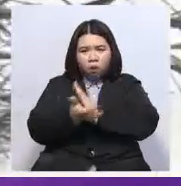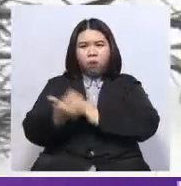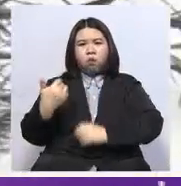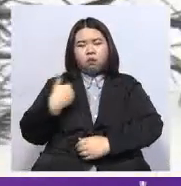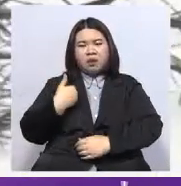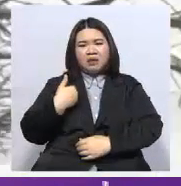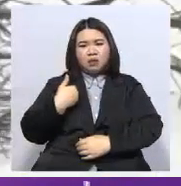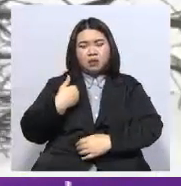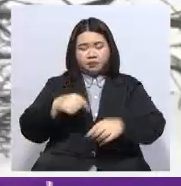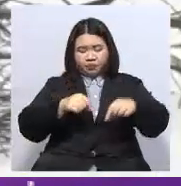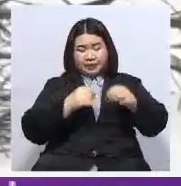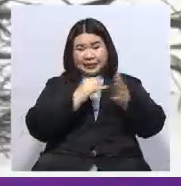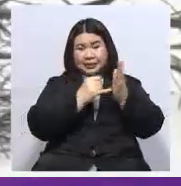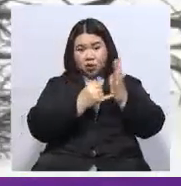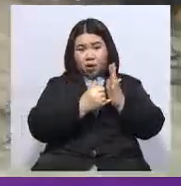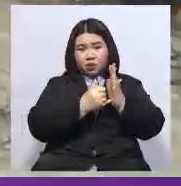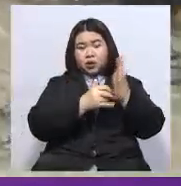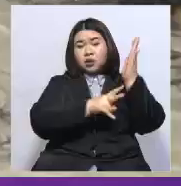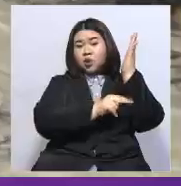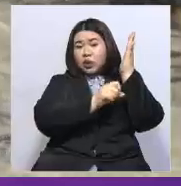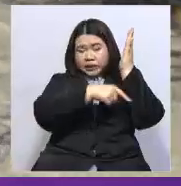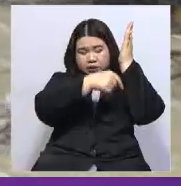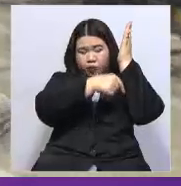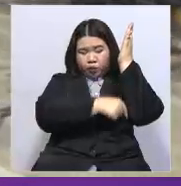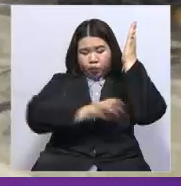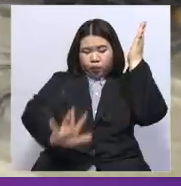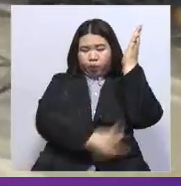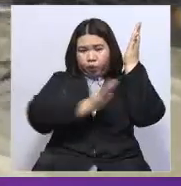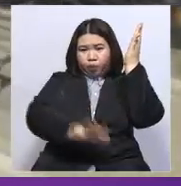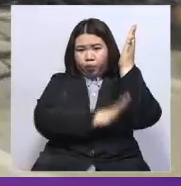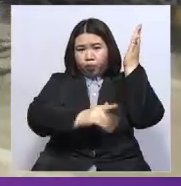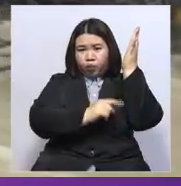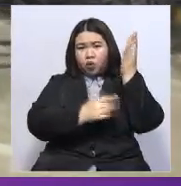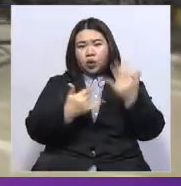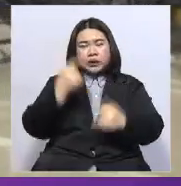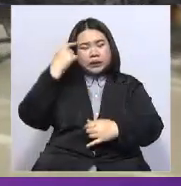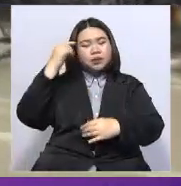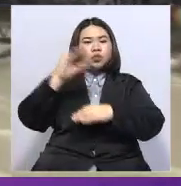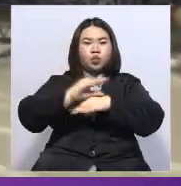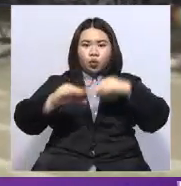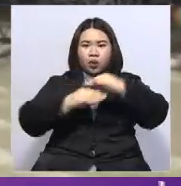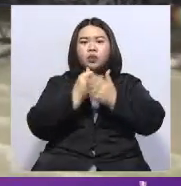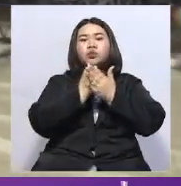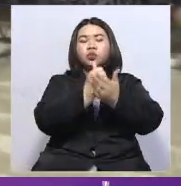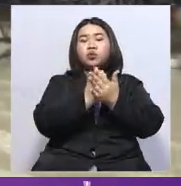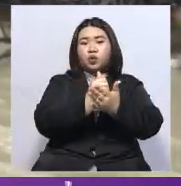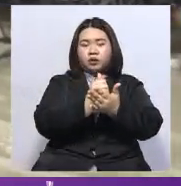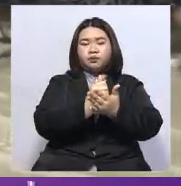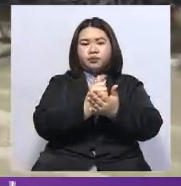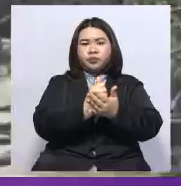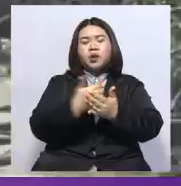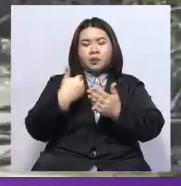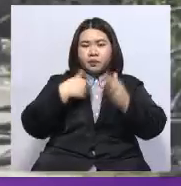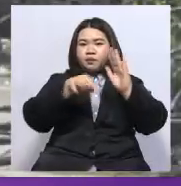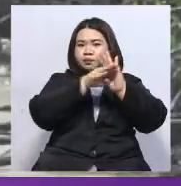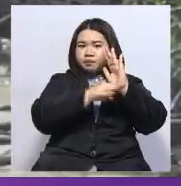ที่สุดตั้งแต่แนวชายฝั่งจังหวัดนครศรีธรรมราชลงไปทางนี้ได้จัดทำโครงการป้องกันและแก้ไขปัญหาการกัดเซาะชายฝั่งโดยผ่